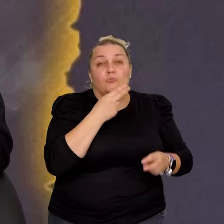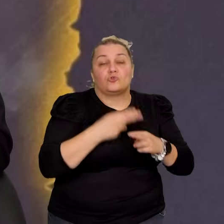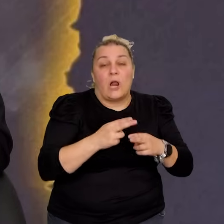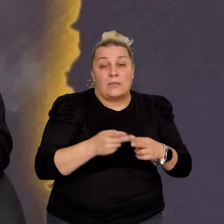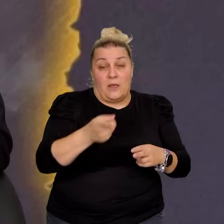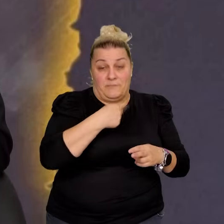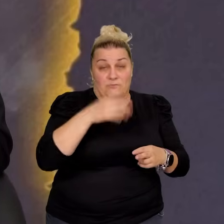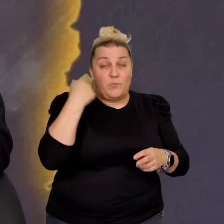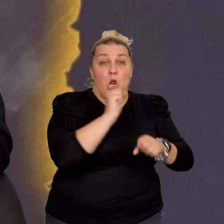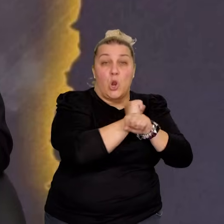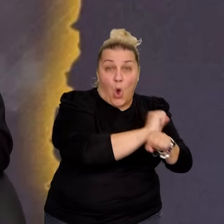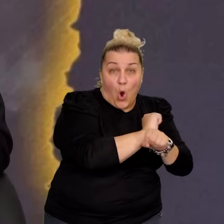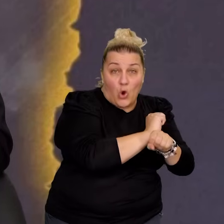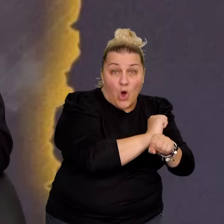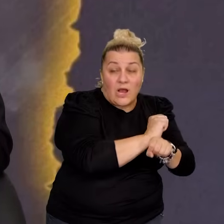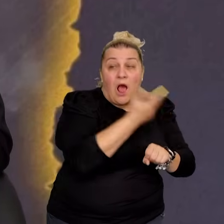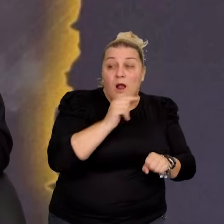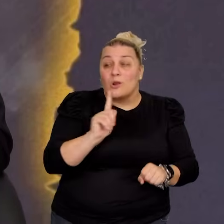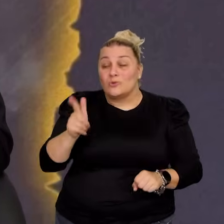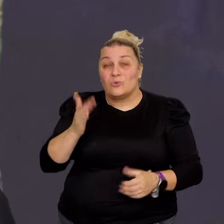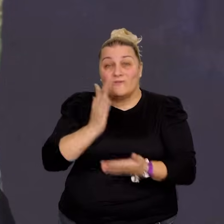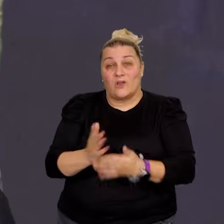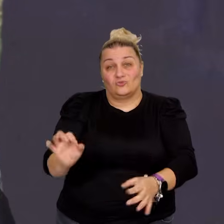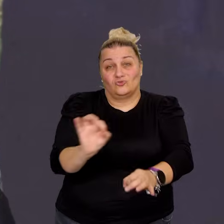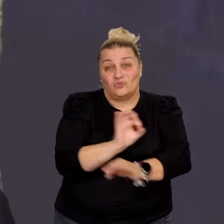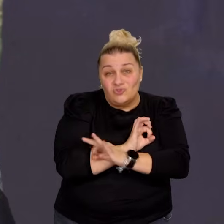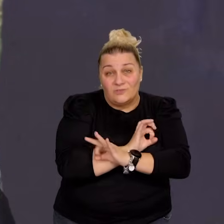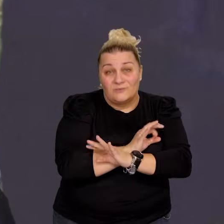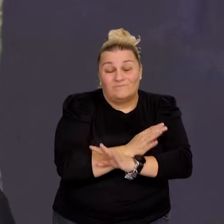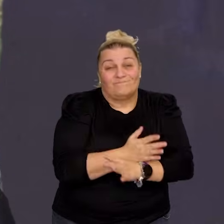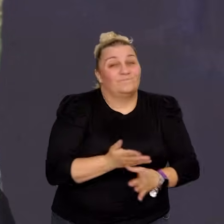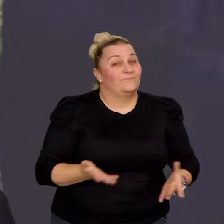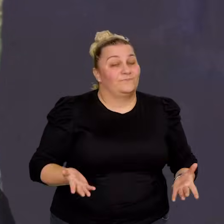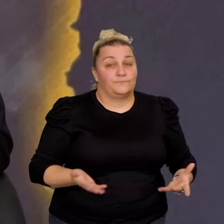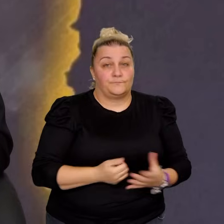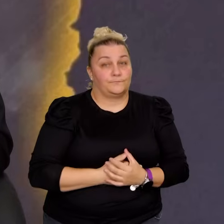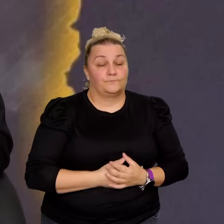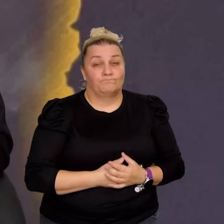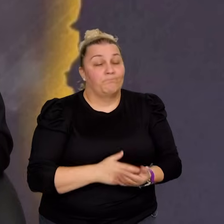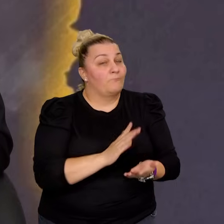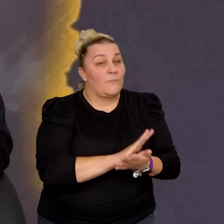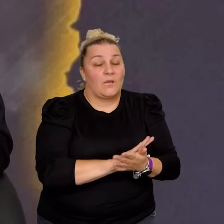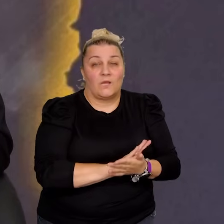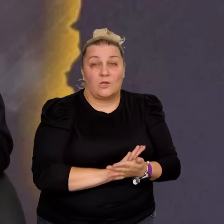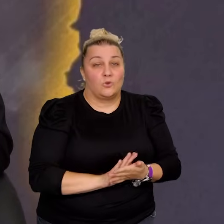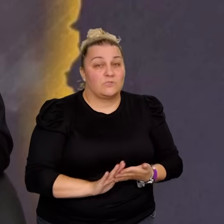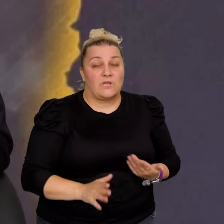logoru, naspram ljudi koji su svoje živote dali, nešto najveće što možeš dati,